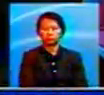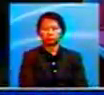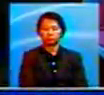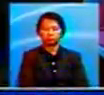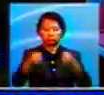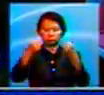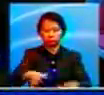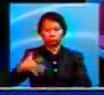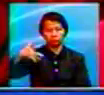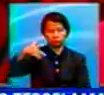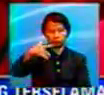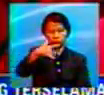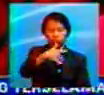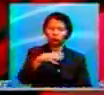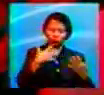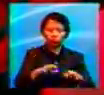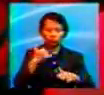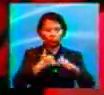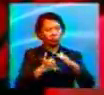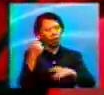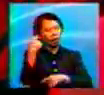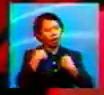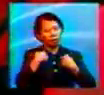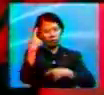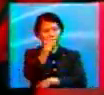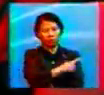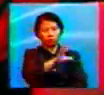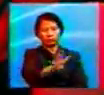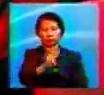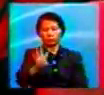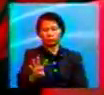Kehilangan pesawat MH370 sudah memasuki hari ke-44.